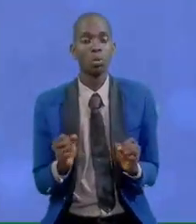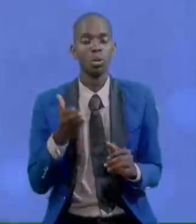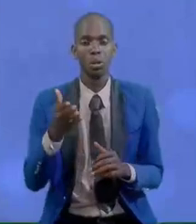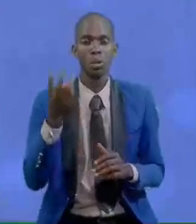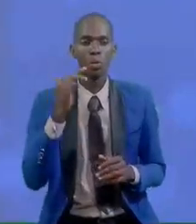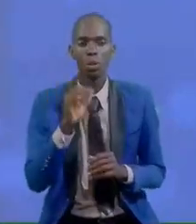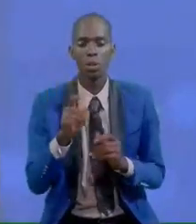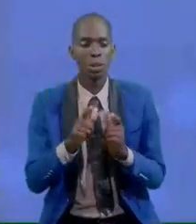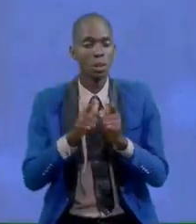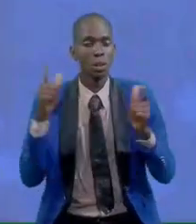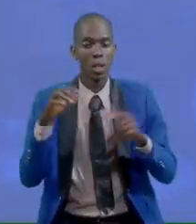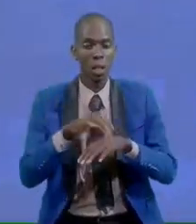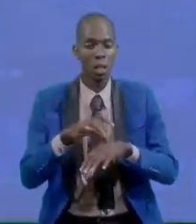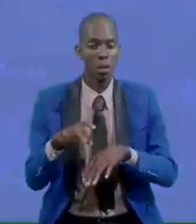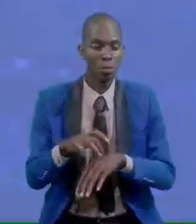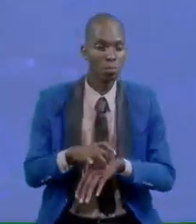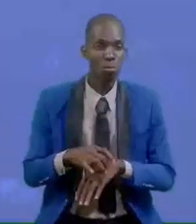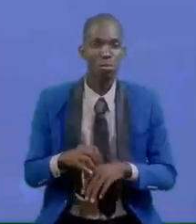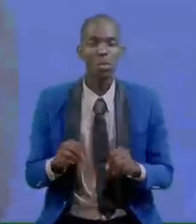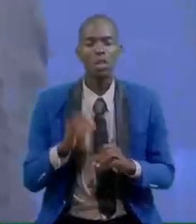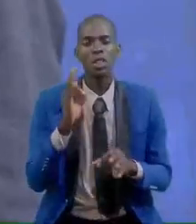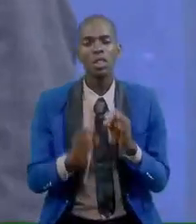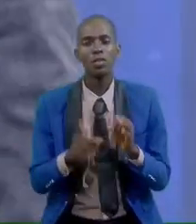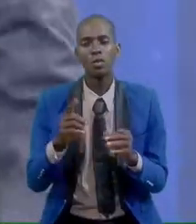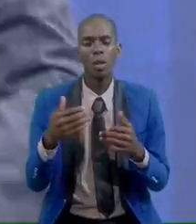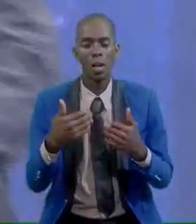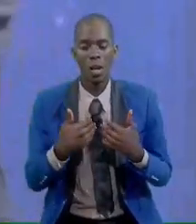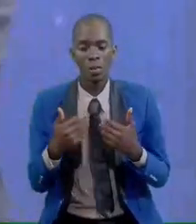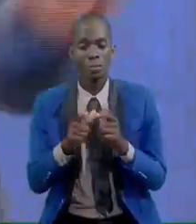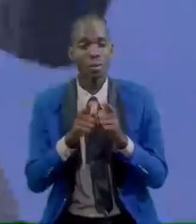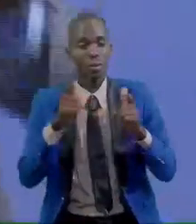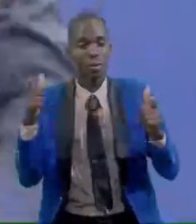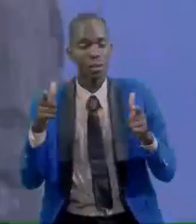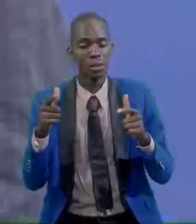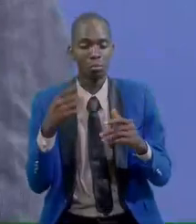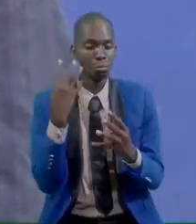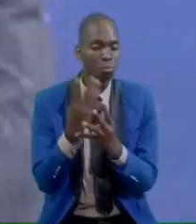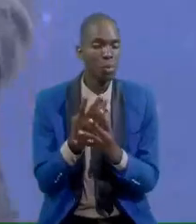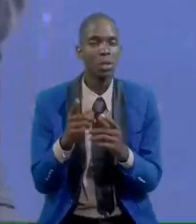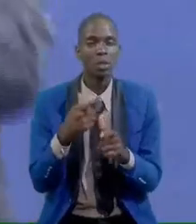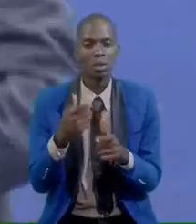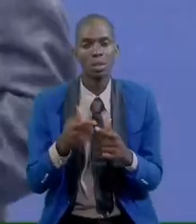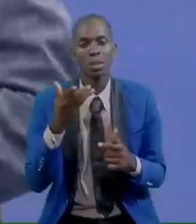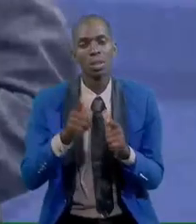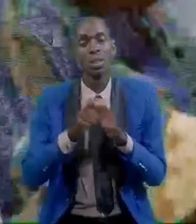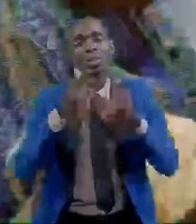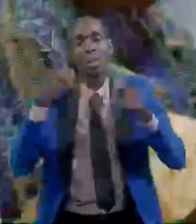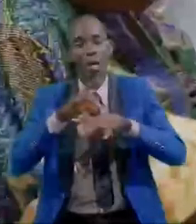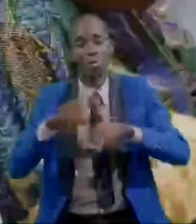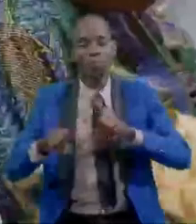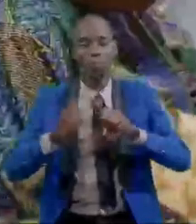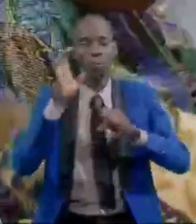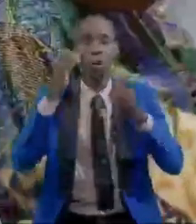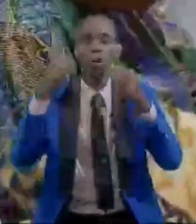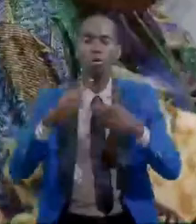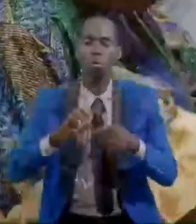tremblement de terre. Si tu as un grand emprisonnement, Un grand tremblement de terre viendra pour balayer tout au